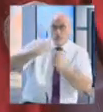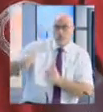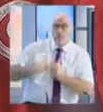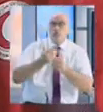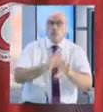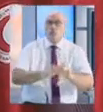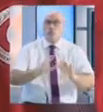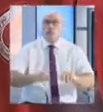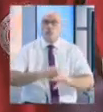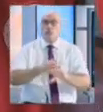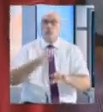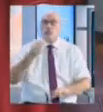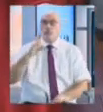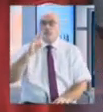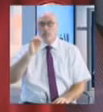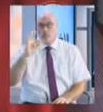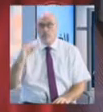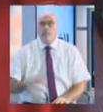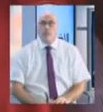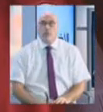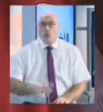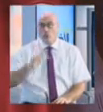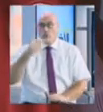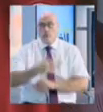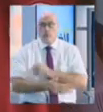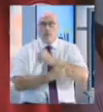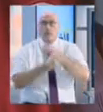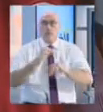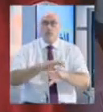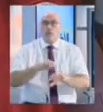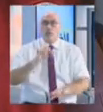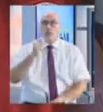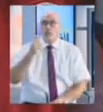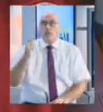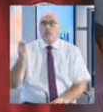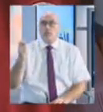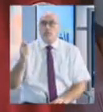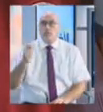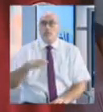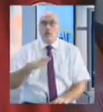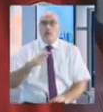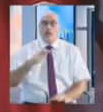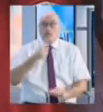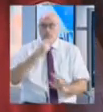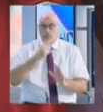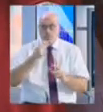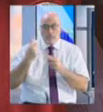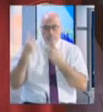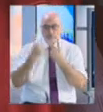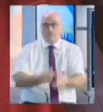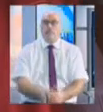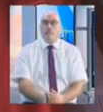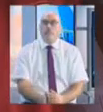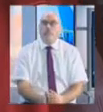التوجه لولايه الطارف، مساعدات اخرى كذلك لولايه سوق هراس، الولايات الاخرى المتضرره هي في الطريق اليها.